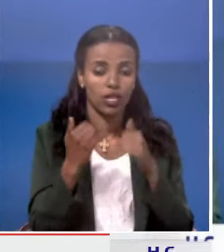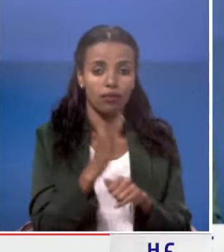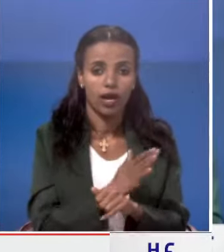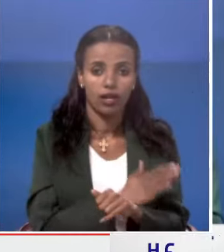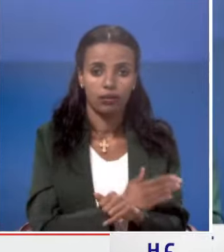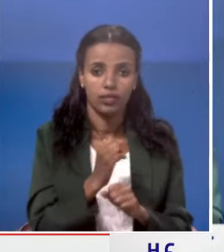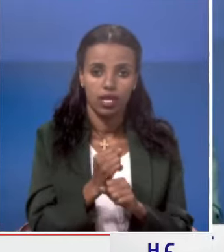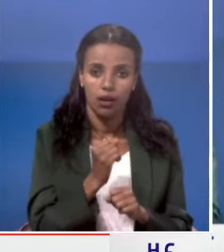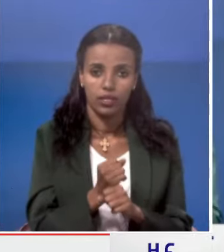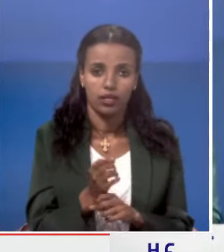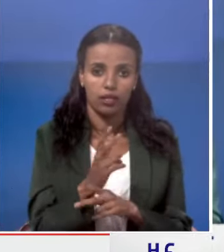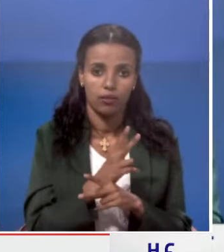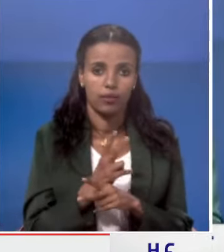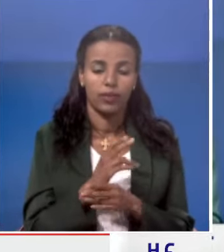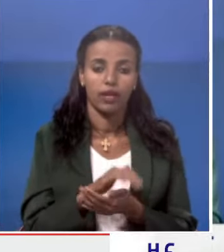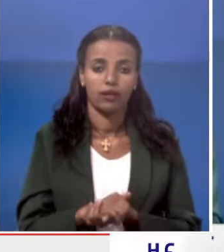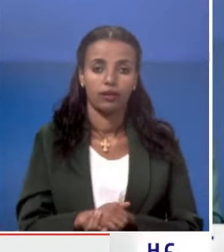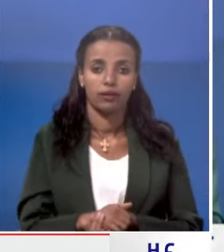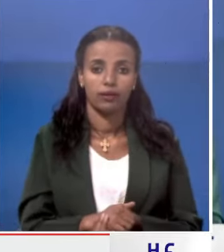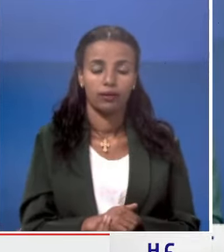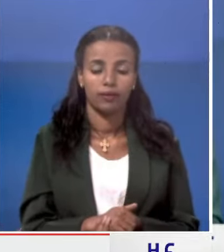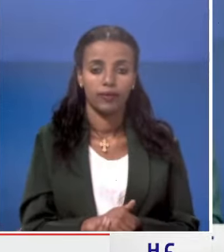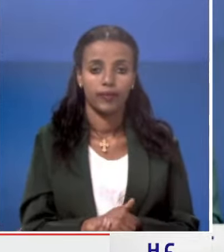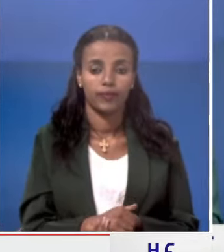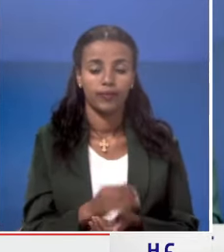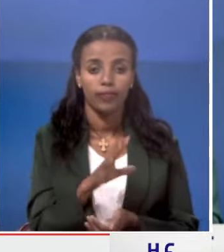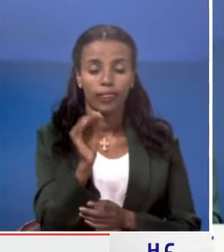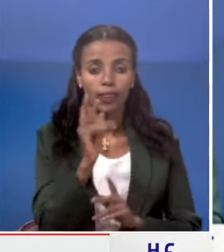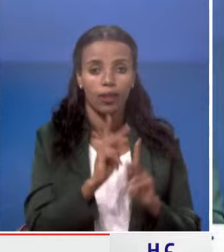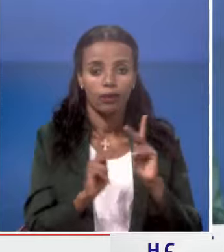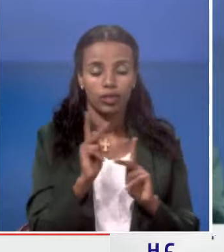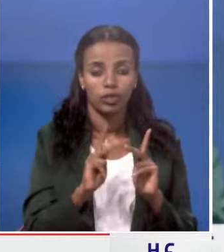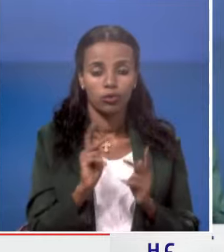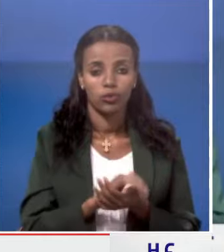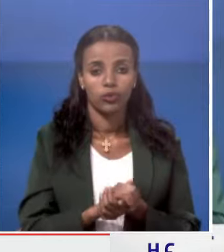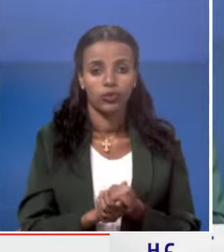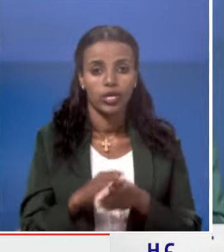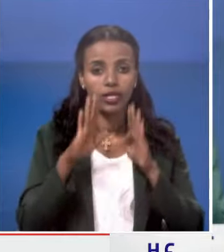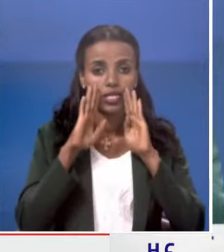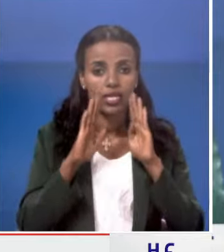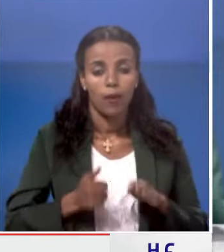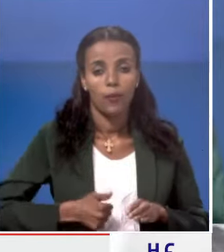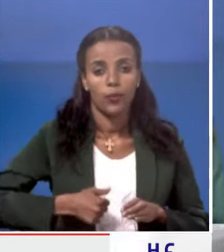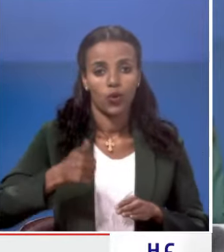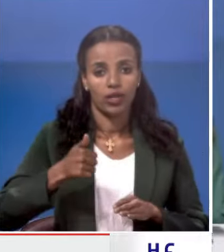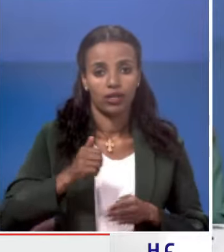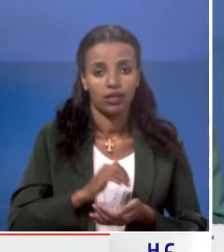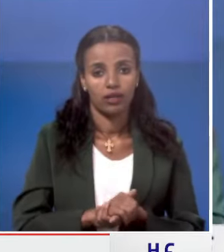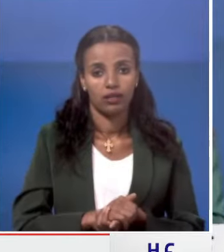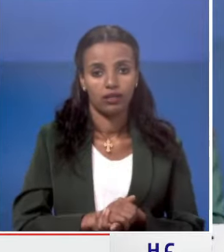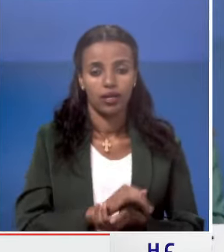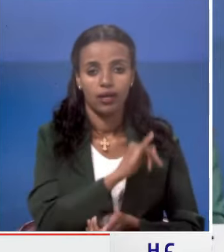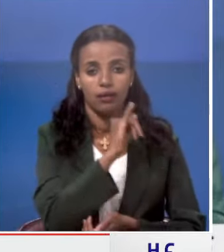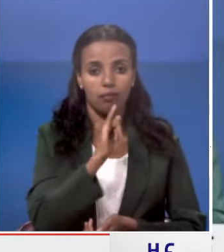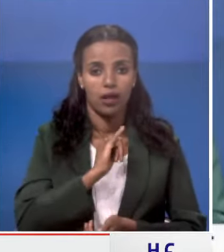ስራ መስራት ይተበቅብናል። እና ህብረተሰቡ ለሰላሙ ዋንኛ